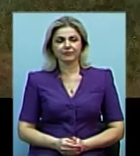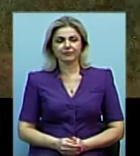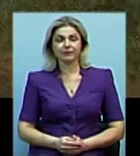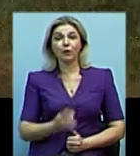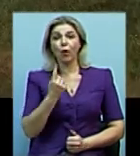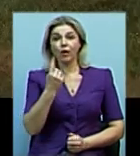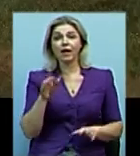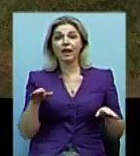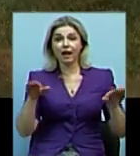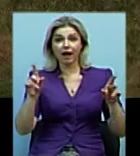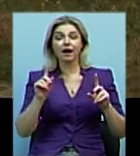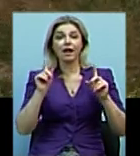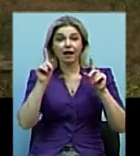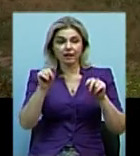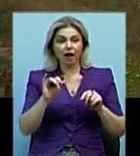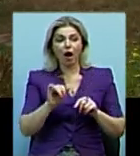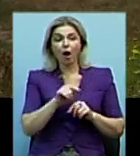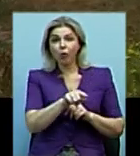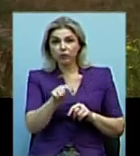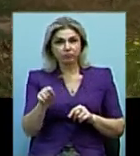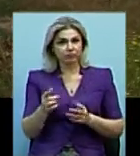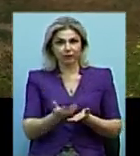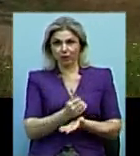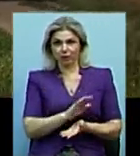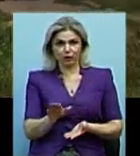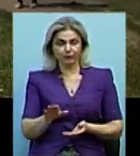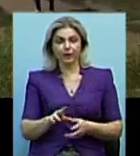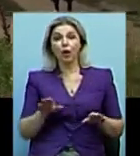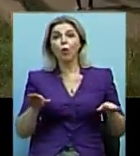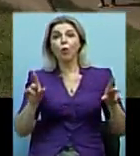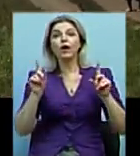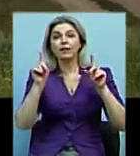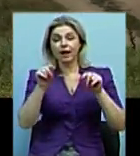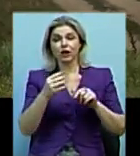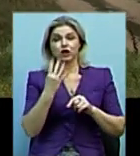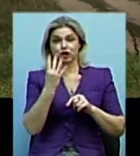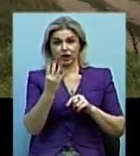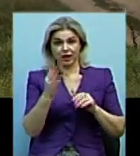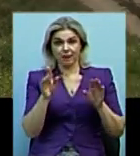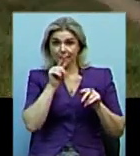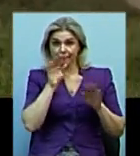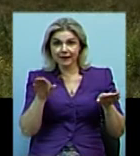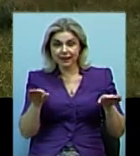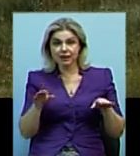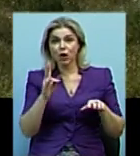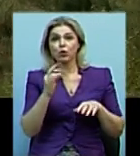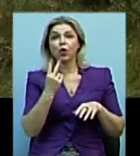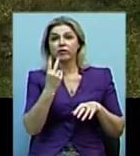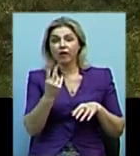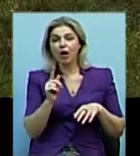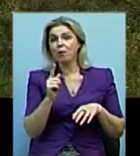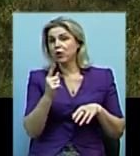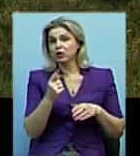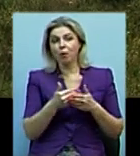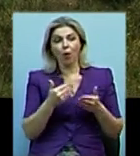Один лелека відлітає, у інших не виходить. Взагалі прилетіло 4 птиці. Но дві з них почему-то решили от